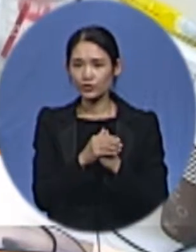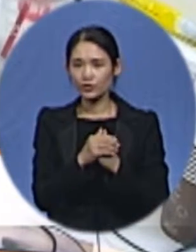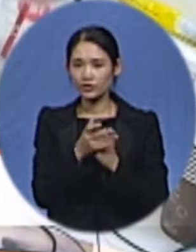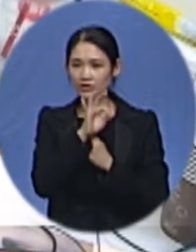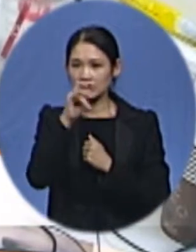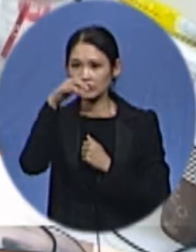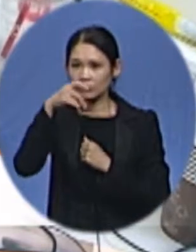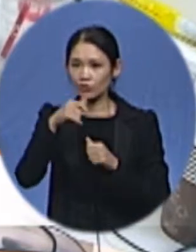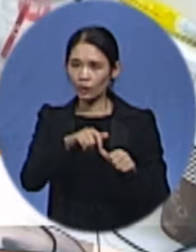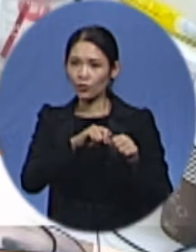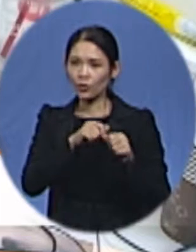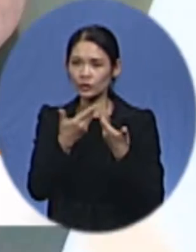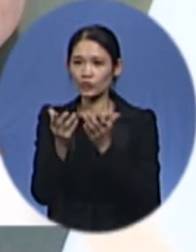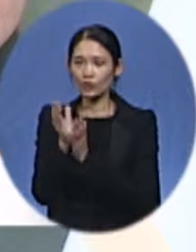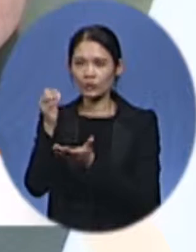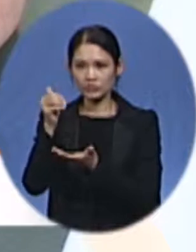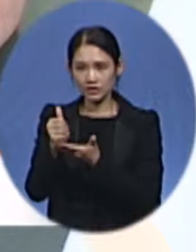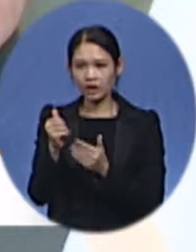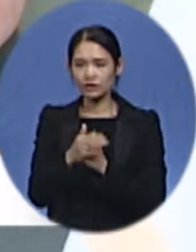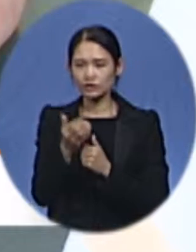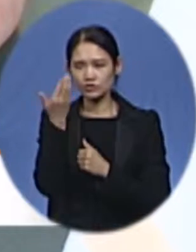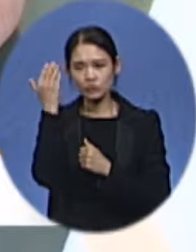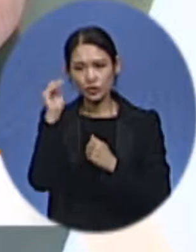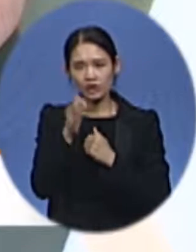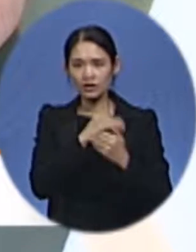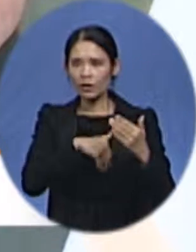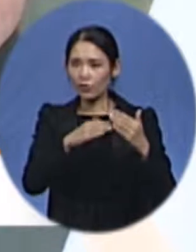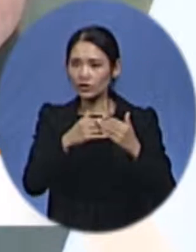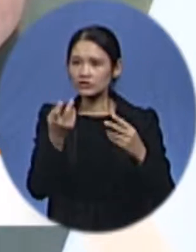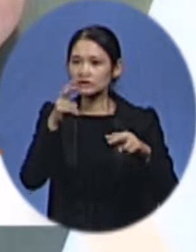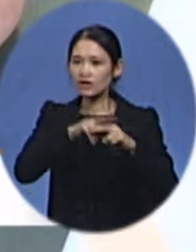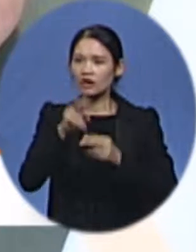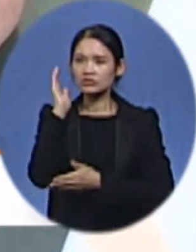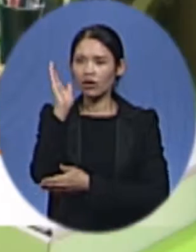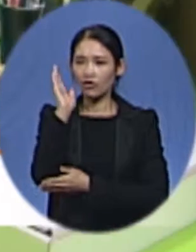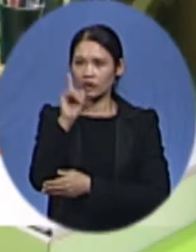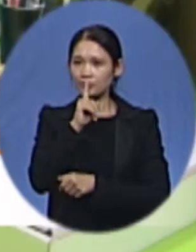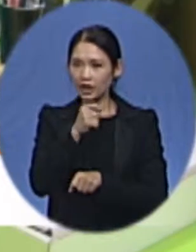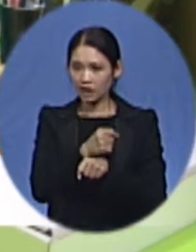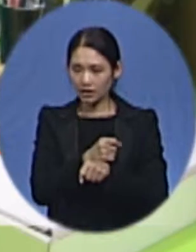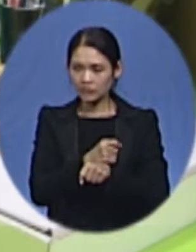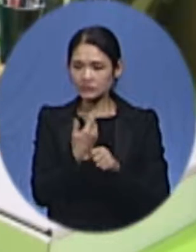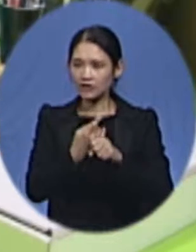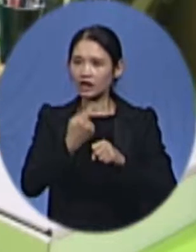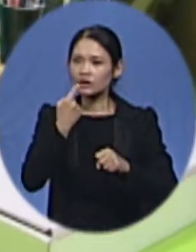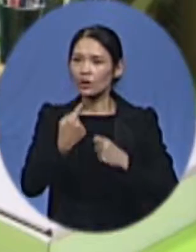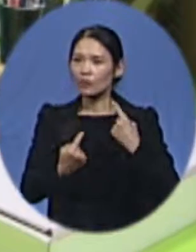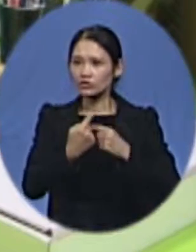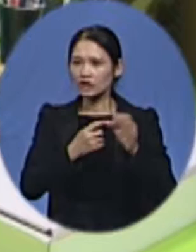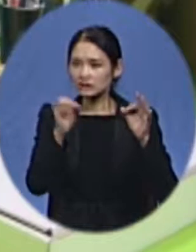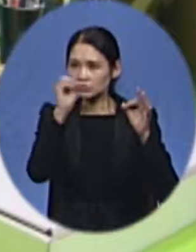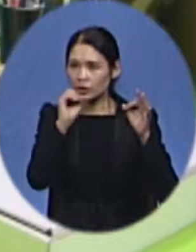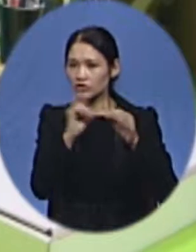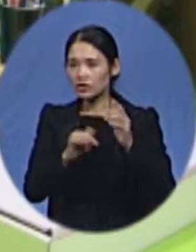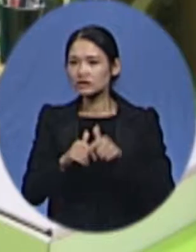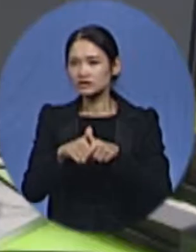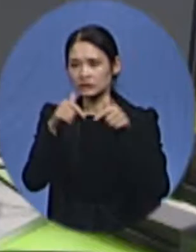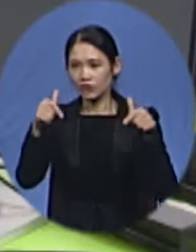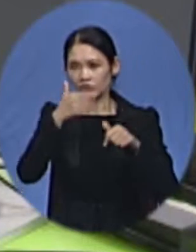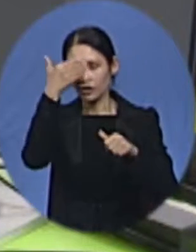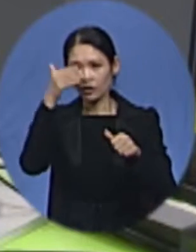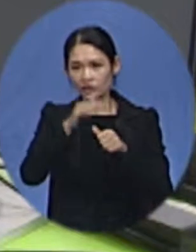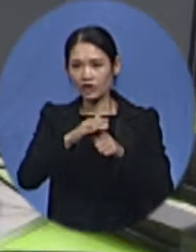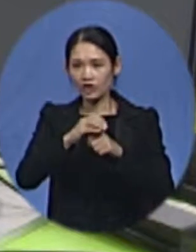이기권 고용노동부 장관은 최근 공식 석상에서 지난해에 비해 10% 가까이 증액된 청년 일자리